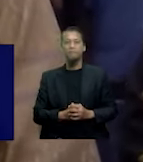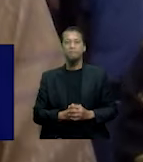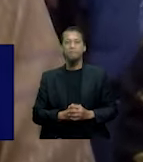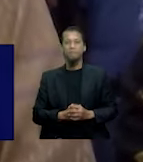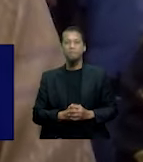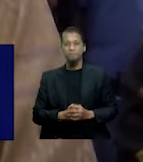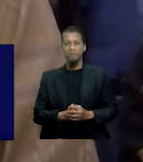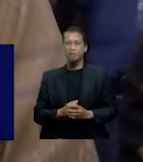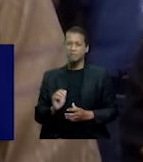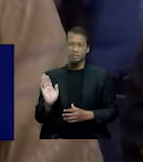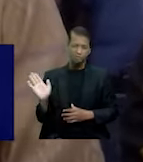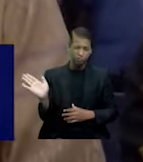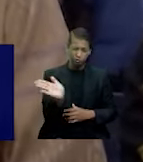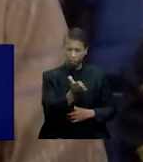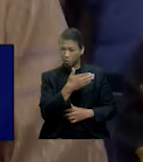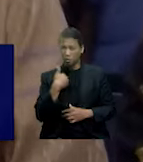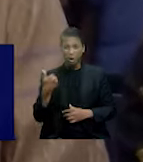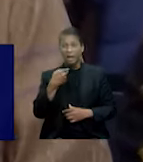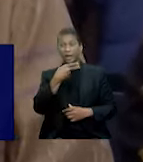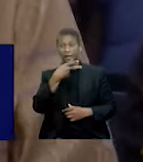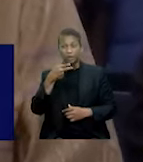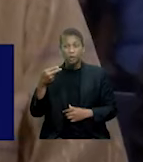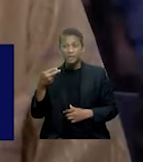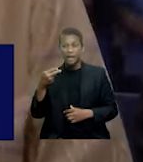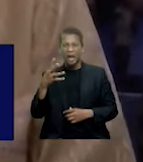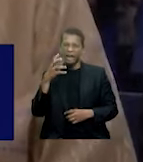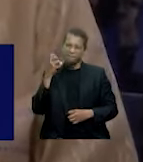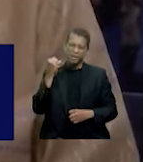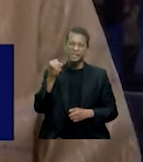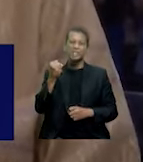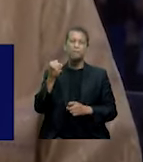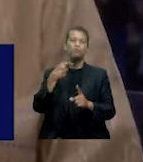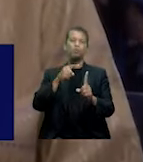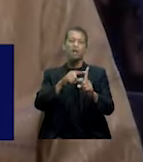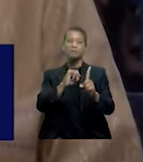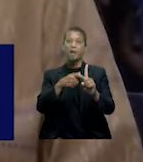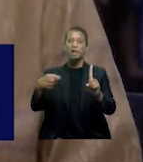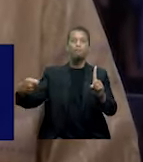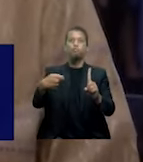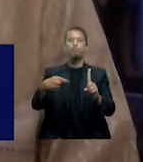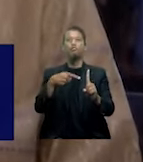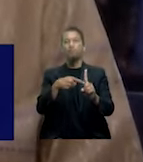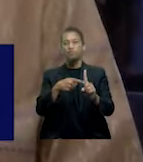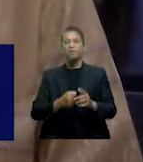semua termasuk Indonesia mengecam keras kekerasan dan pembunuhan seperti itu.